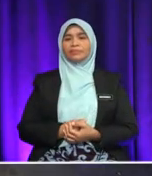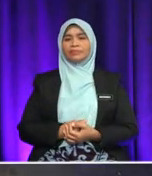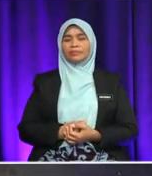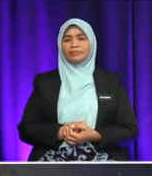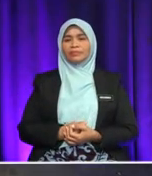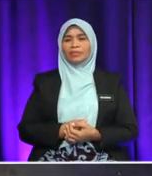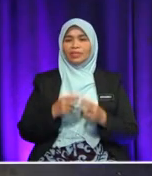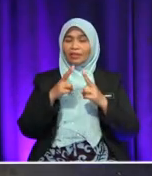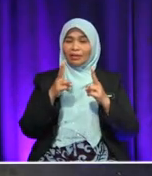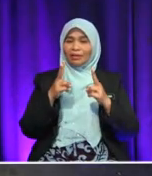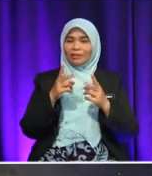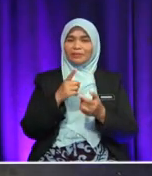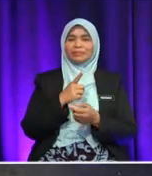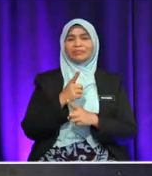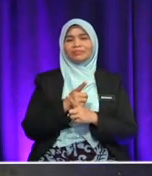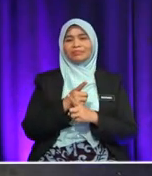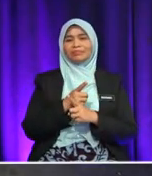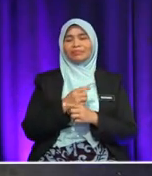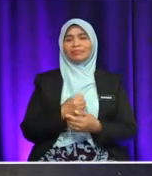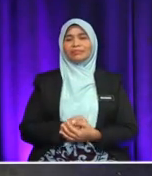sangat betul ya